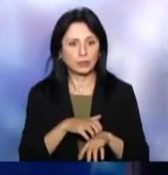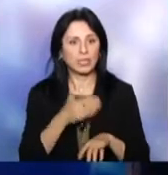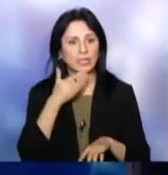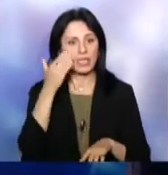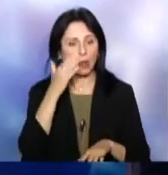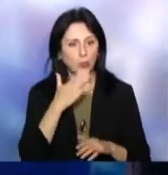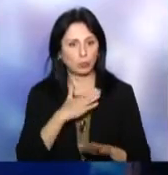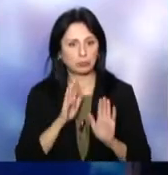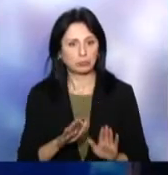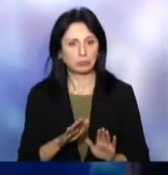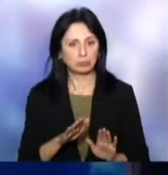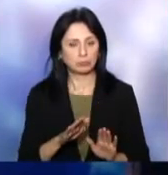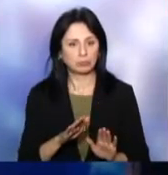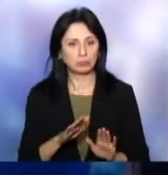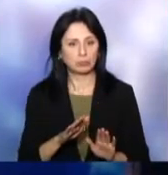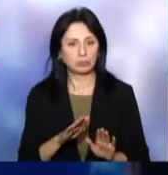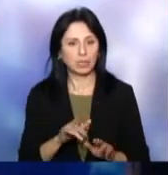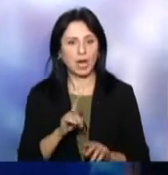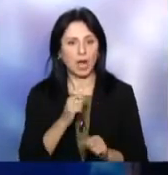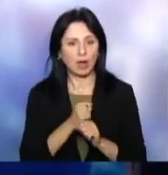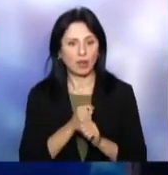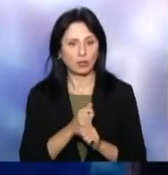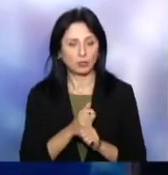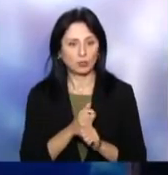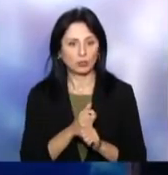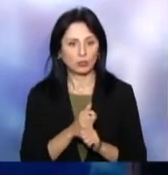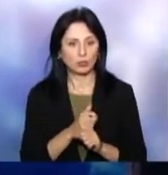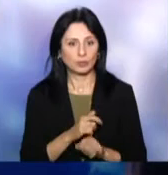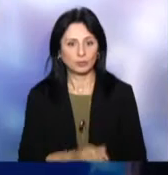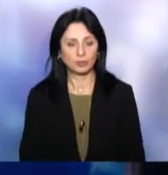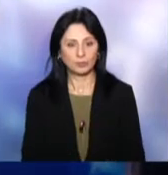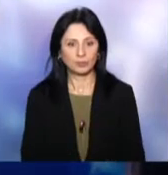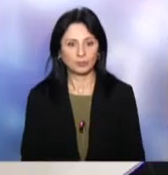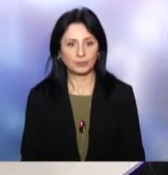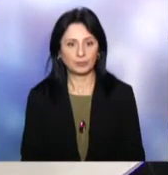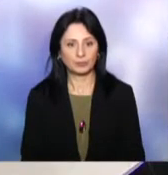ზაფხულის პერიოდში და რა გავაკეთო, როგორ და კი ბატონო,